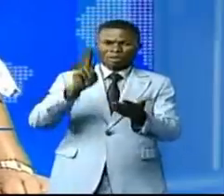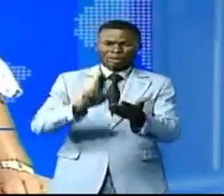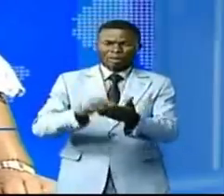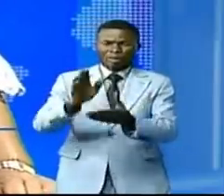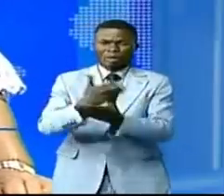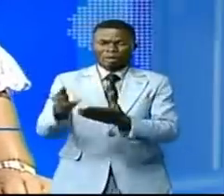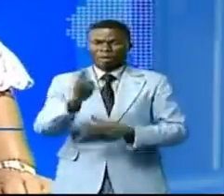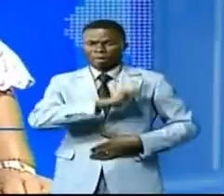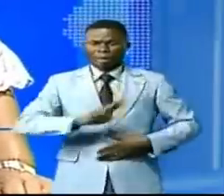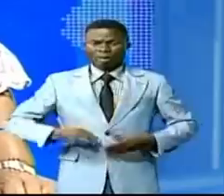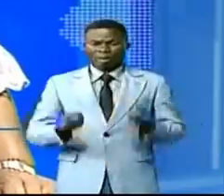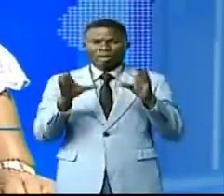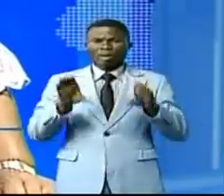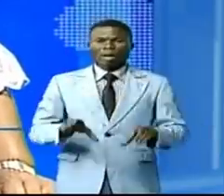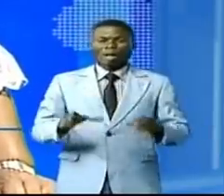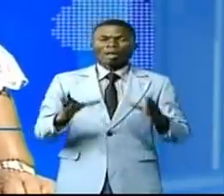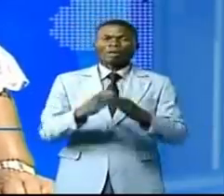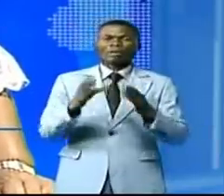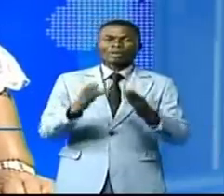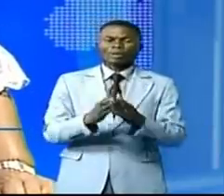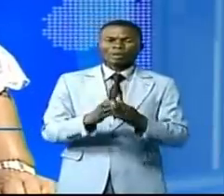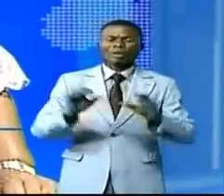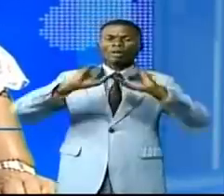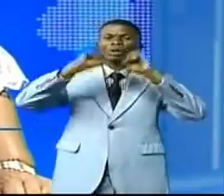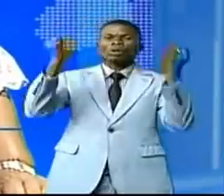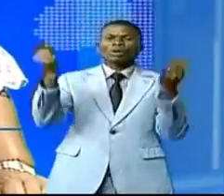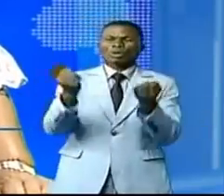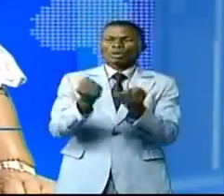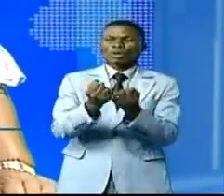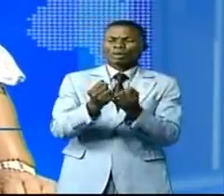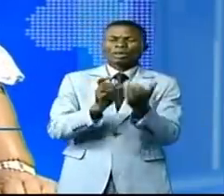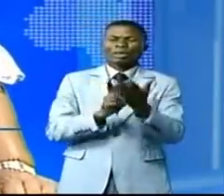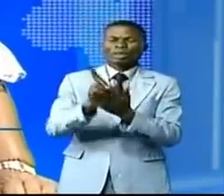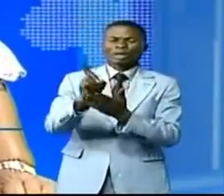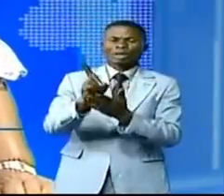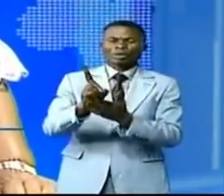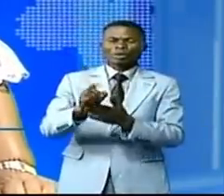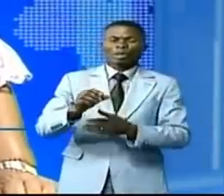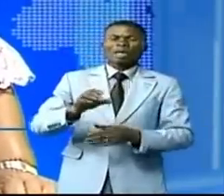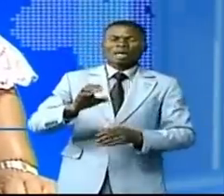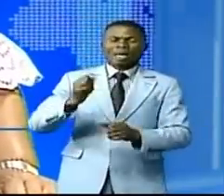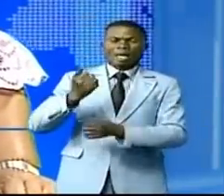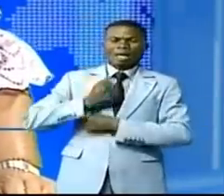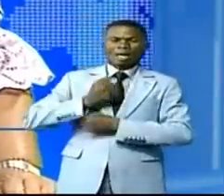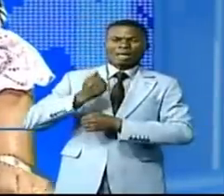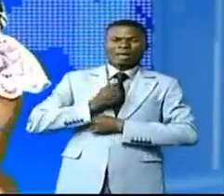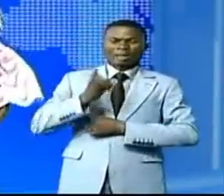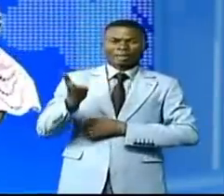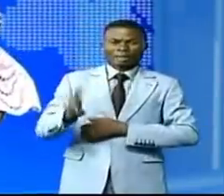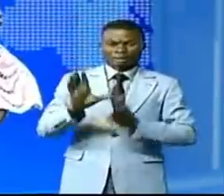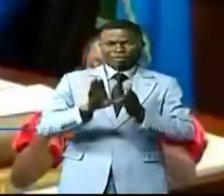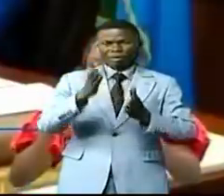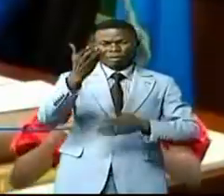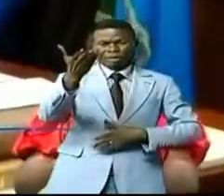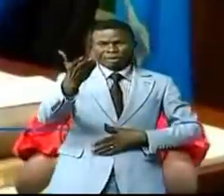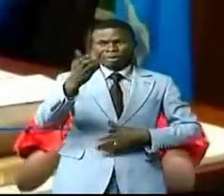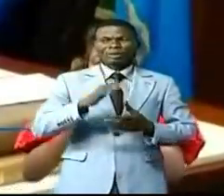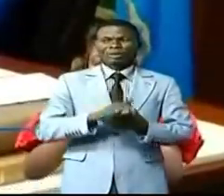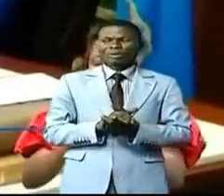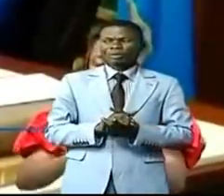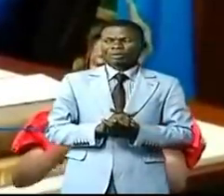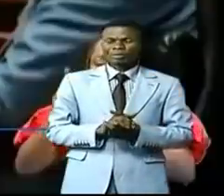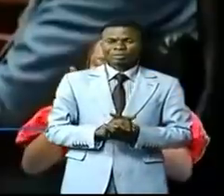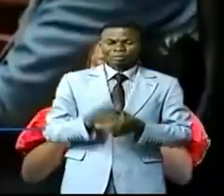la République démocratique du Congo et une firme de droit canadien. L'édité avec Angèle Mabialalantou. Conformément